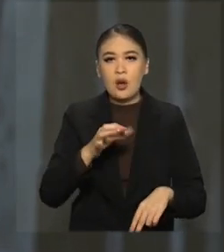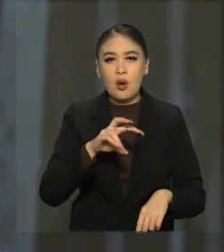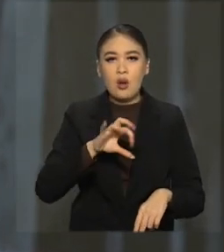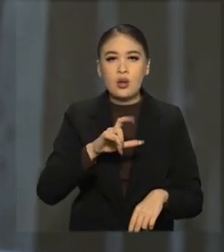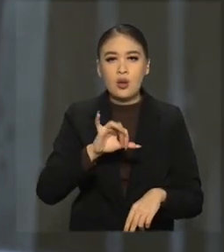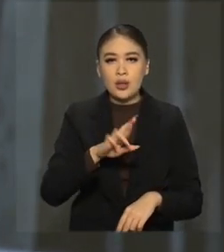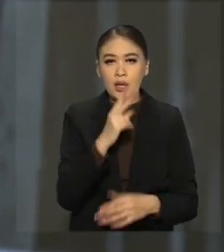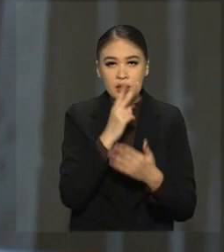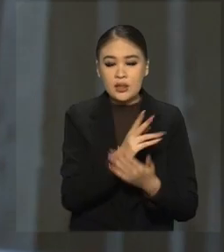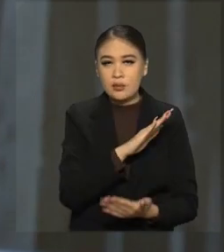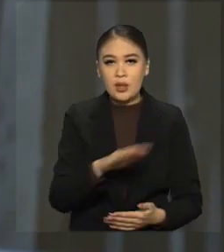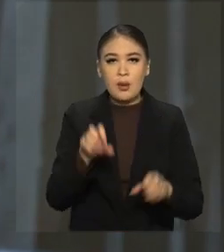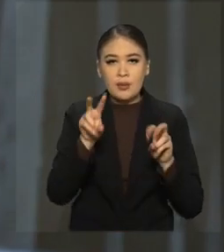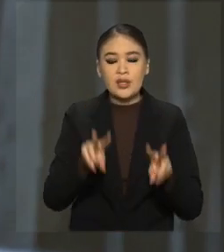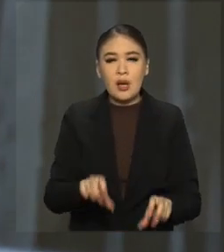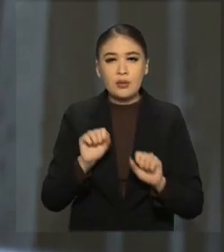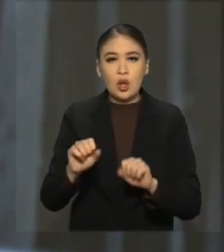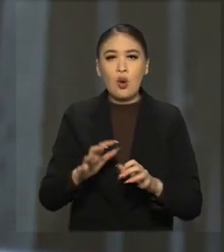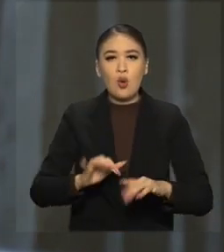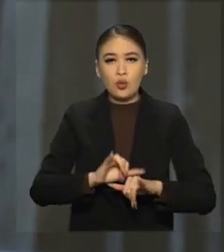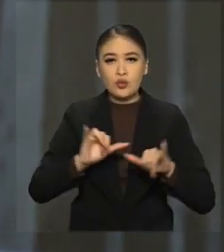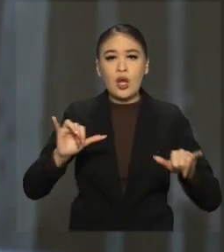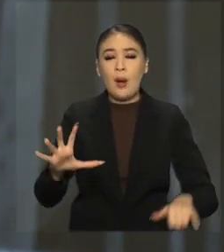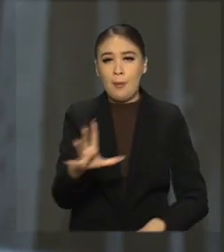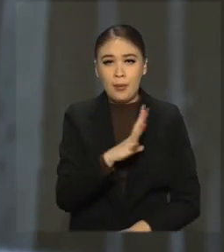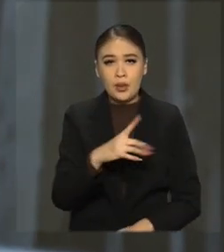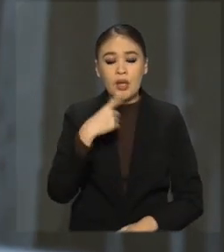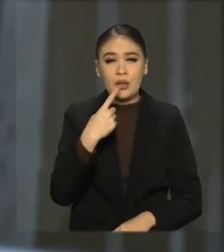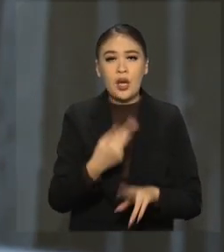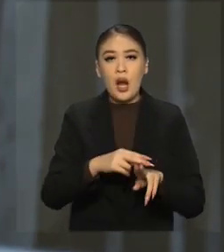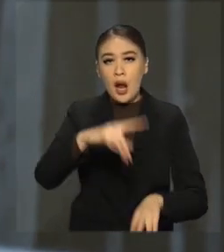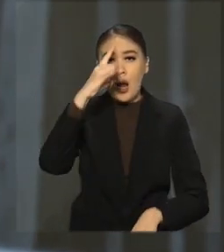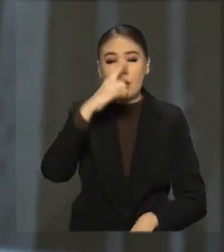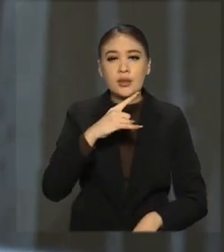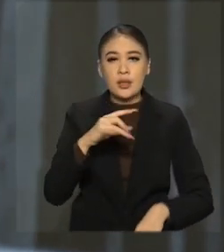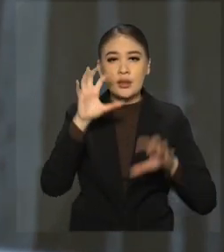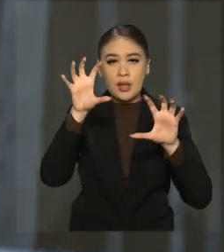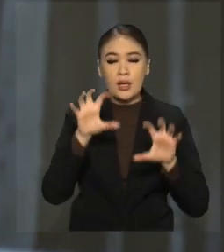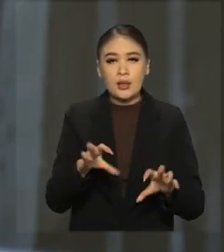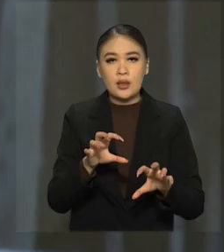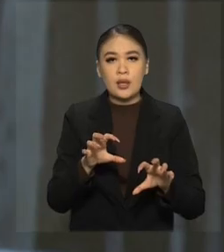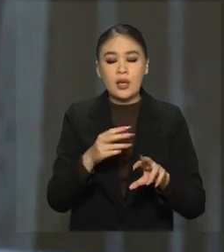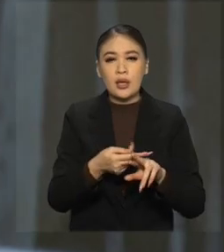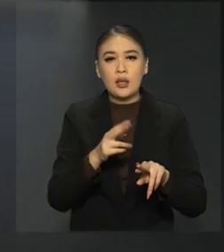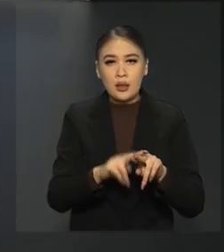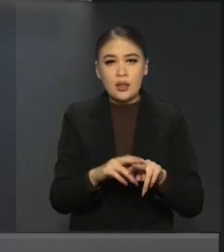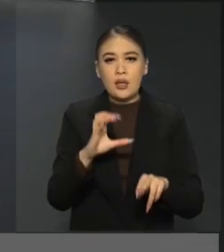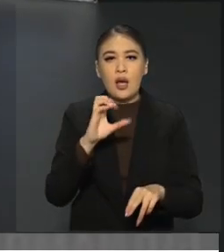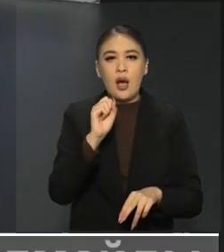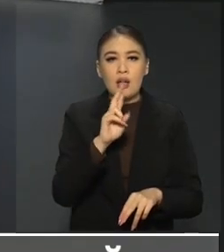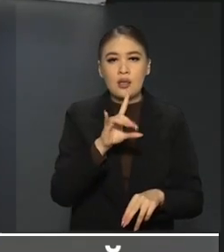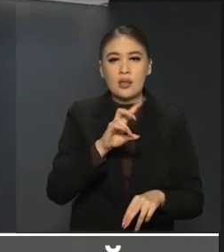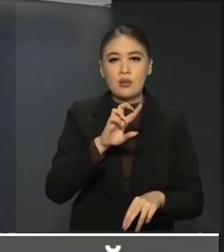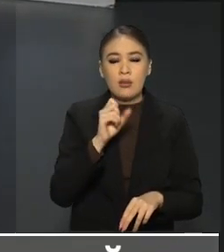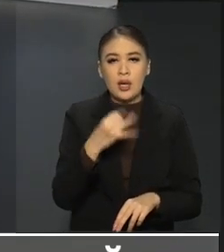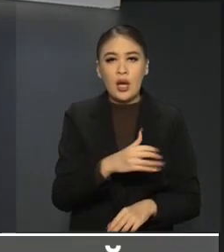жағдайына қарамай, біз қауіпсіздік шараларын күшейттік дейді. Осы мәселені Қазақстан заңгерлер одағының төрағасы Серік Ақылбаймен